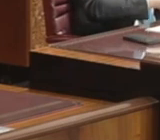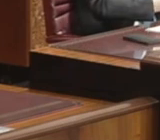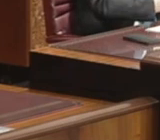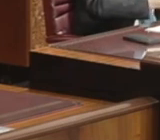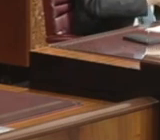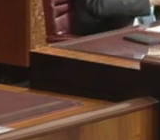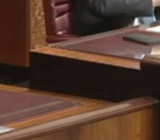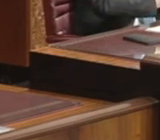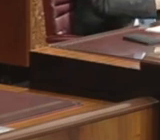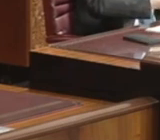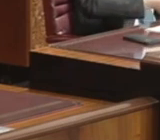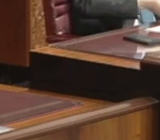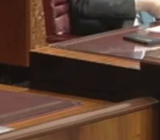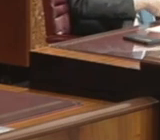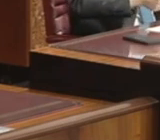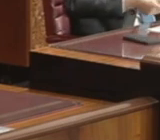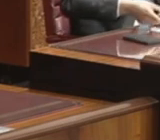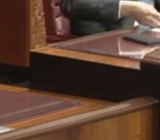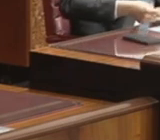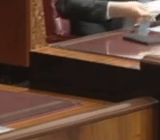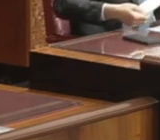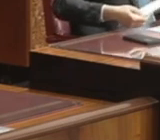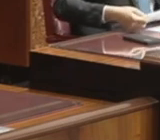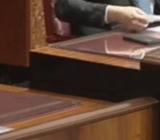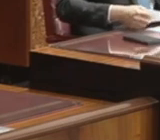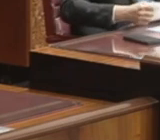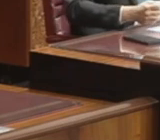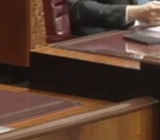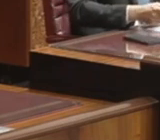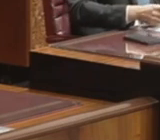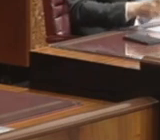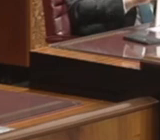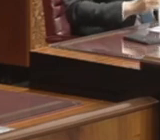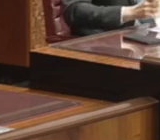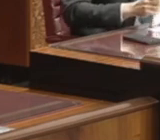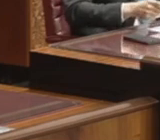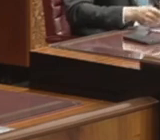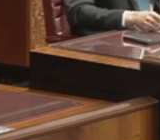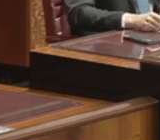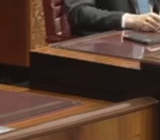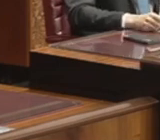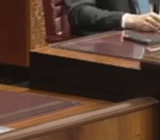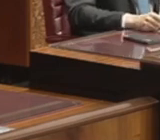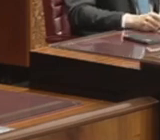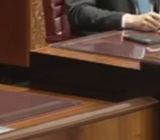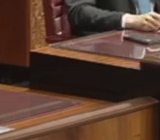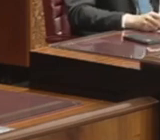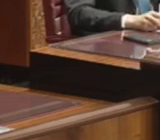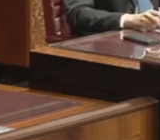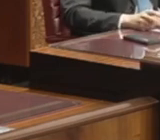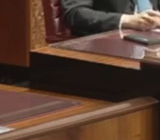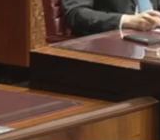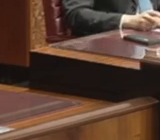كما اول حضرات كم ليريغ يدمس السيسيو مسائل الطلب لتقدم غدر السادة